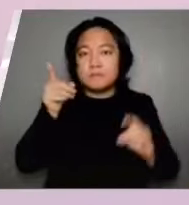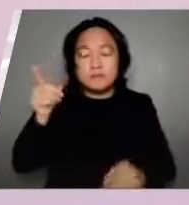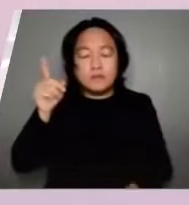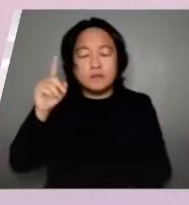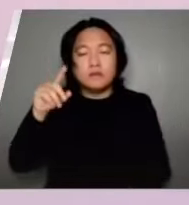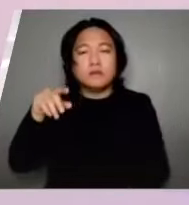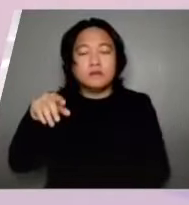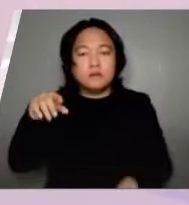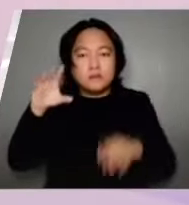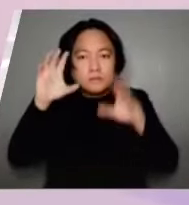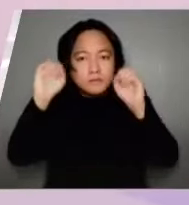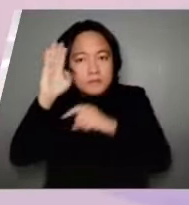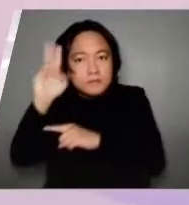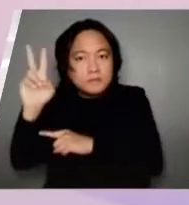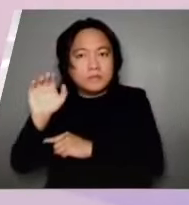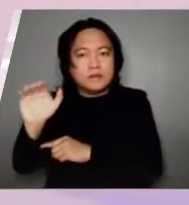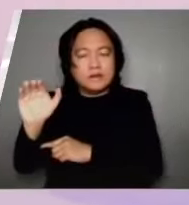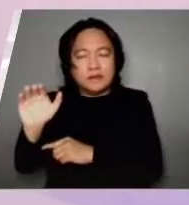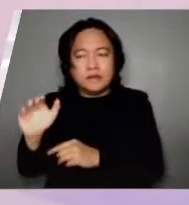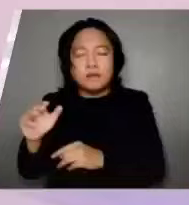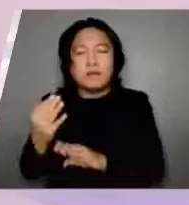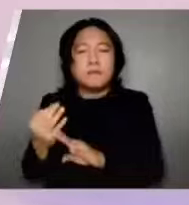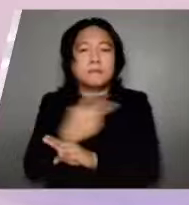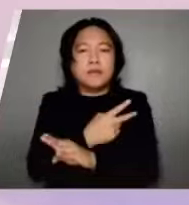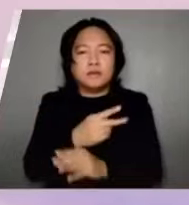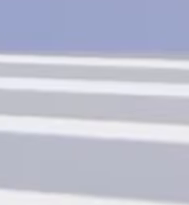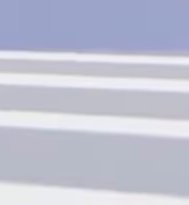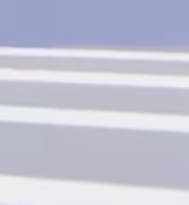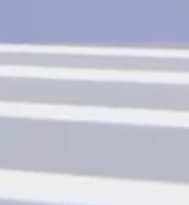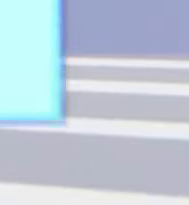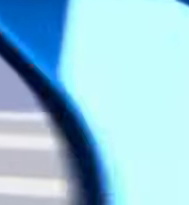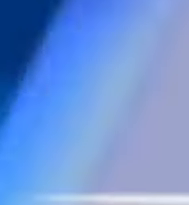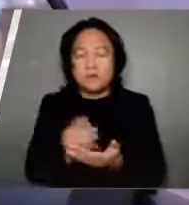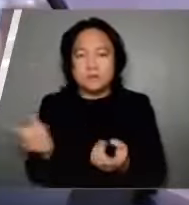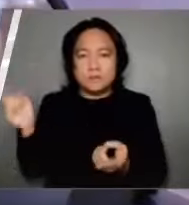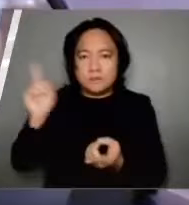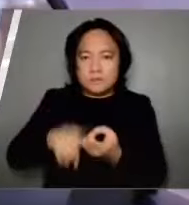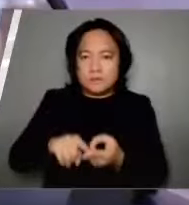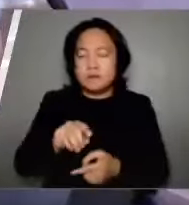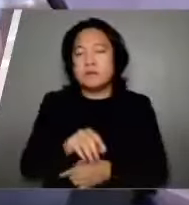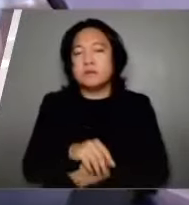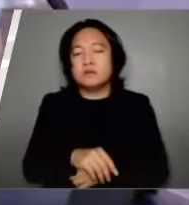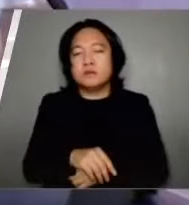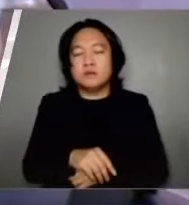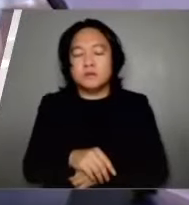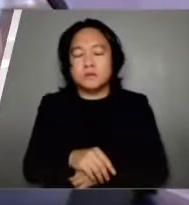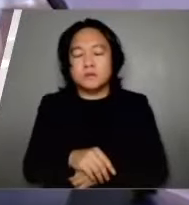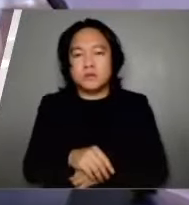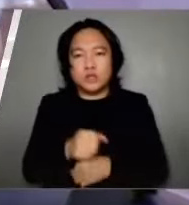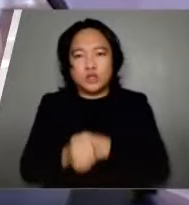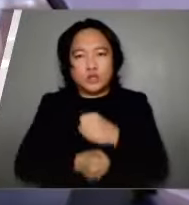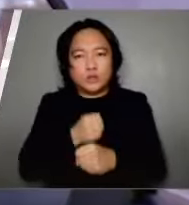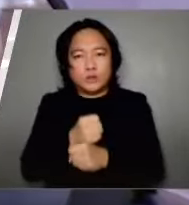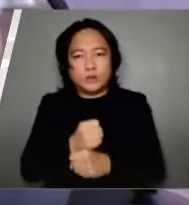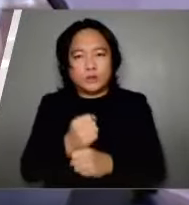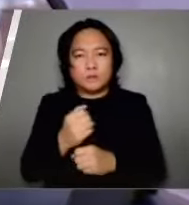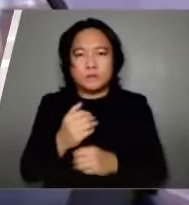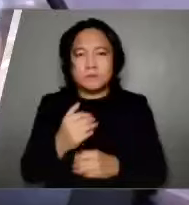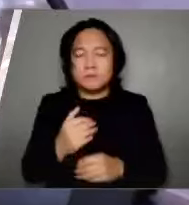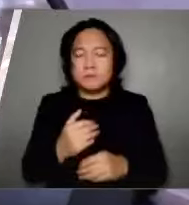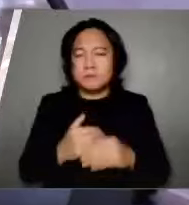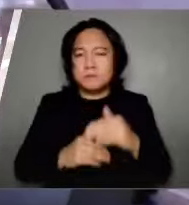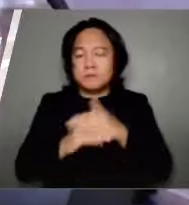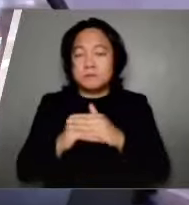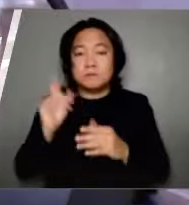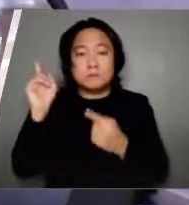dati ang school year. Saksi, si Dano Tingkungko. You can still see here that in